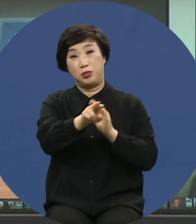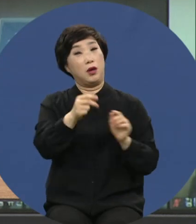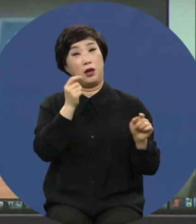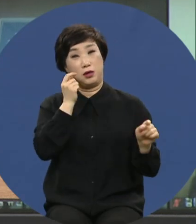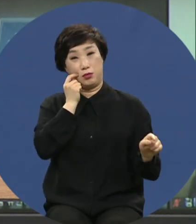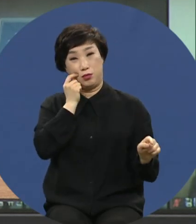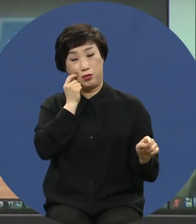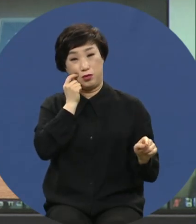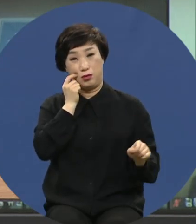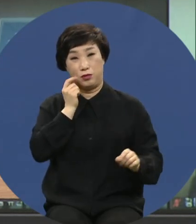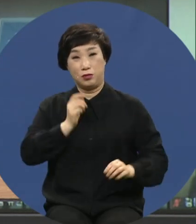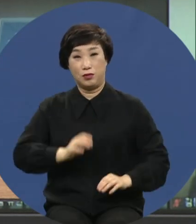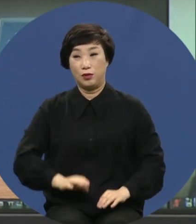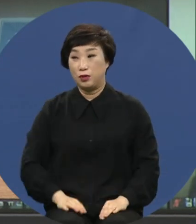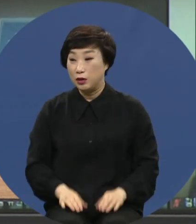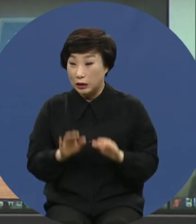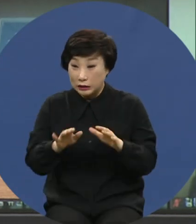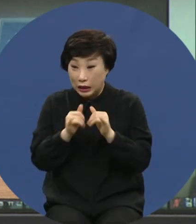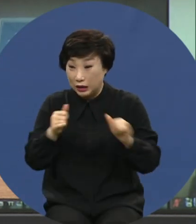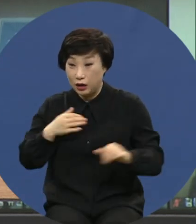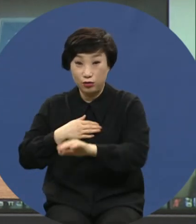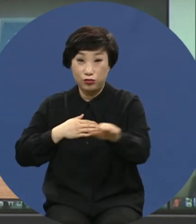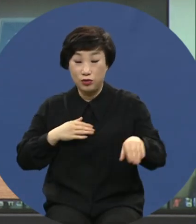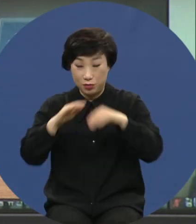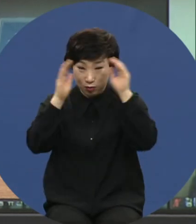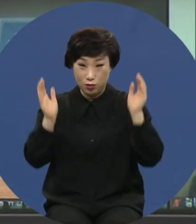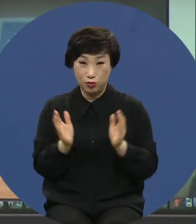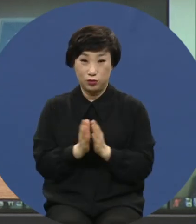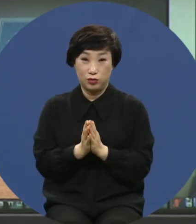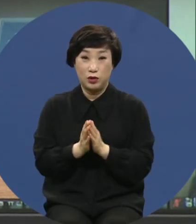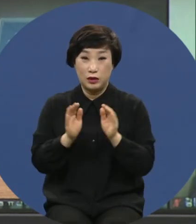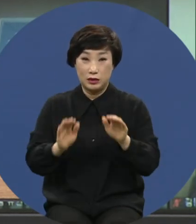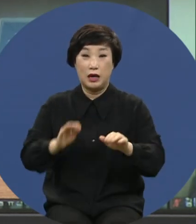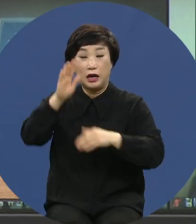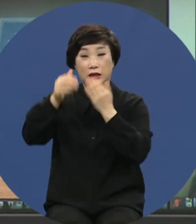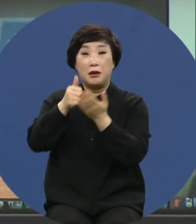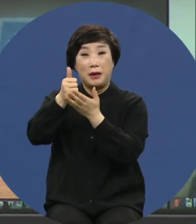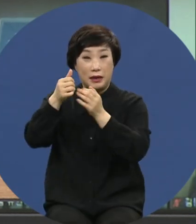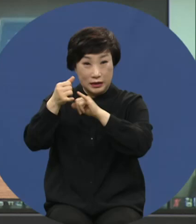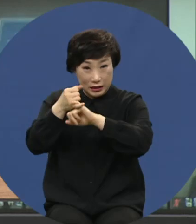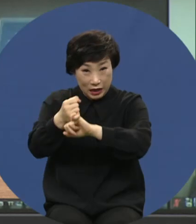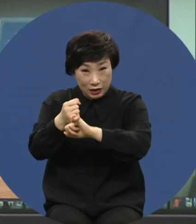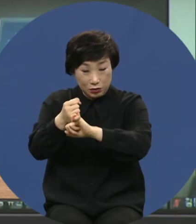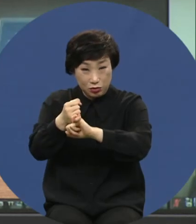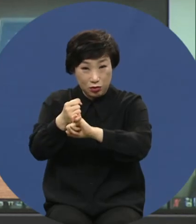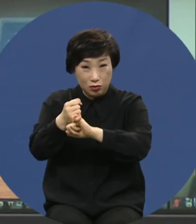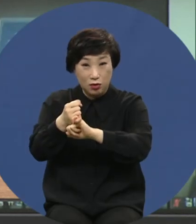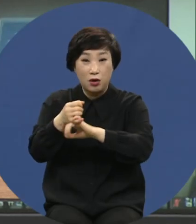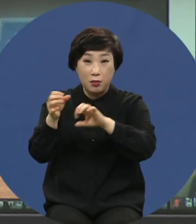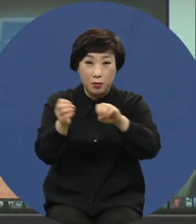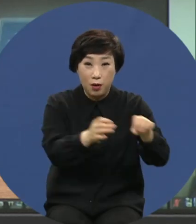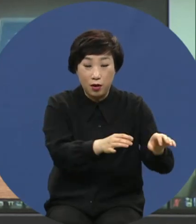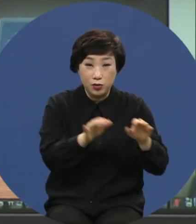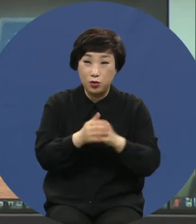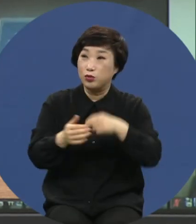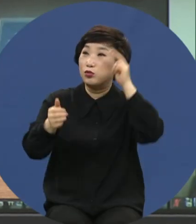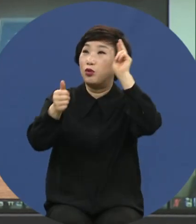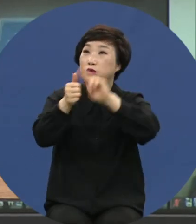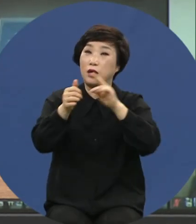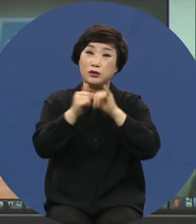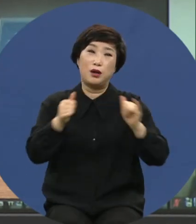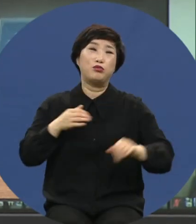하는 사실. 근데 인간은 다 하나님의 약속을 부정하고